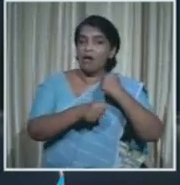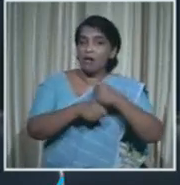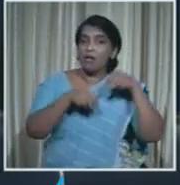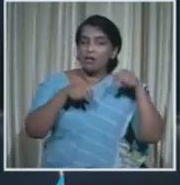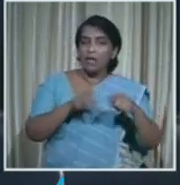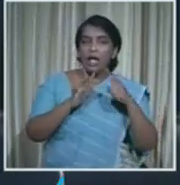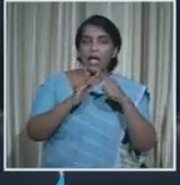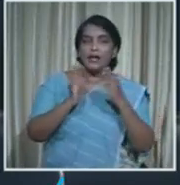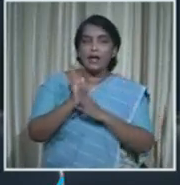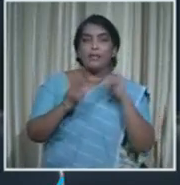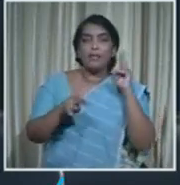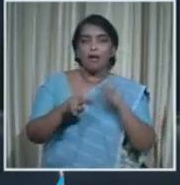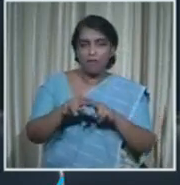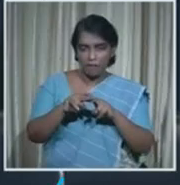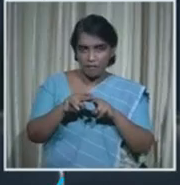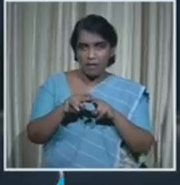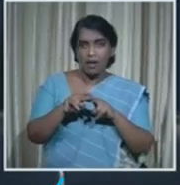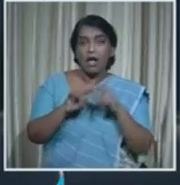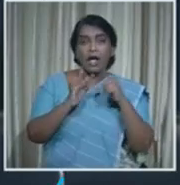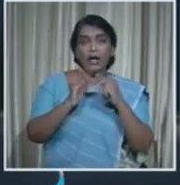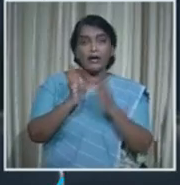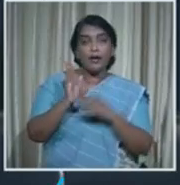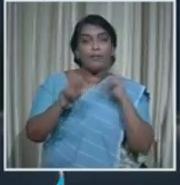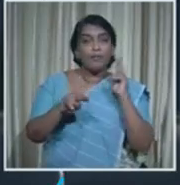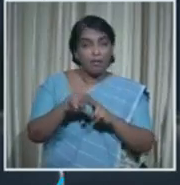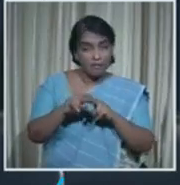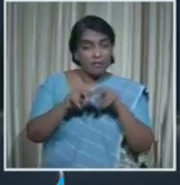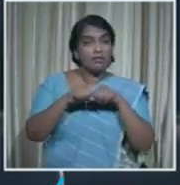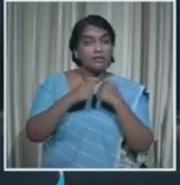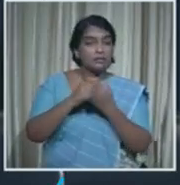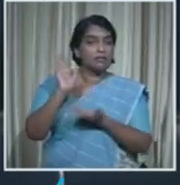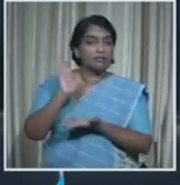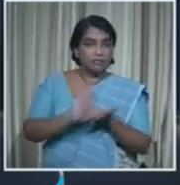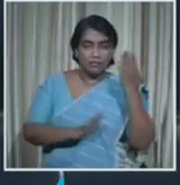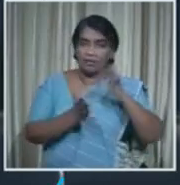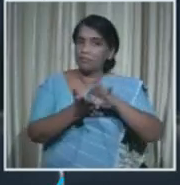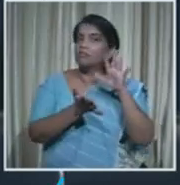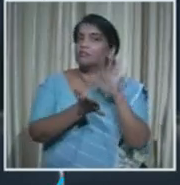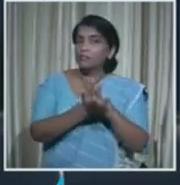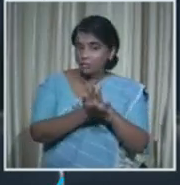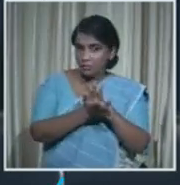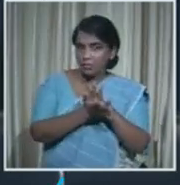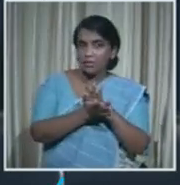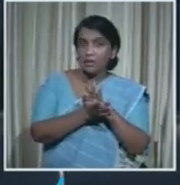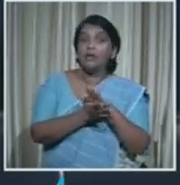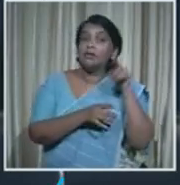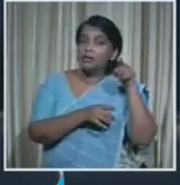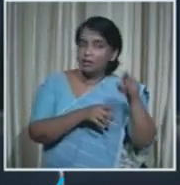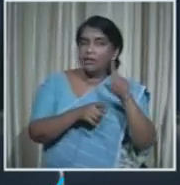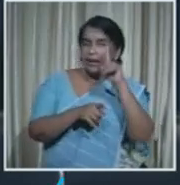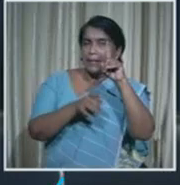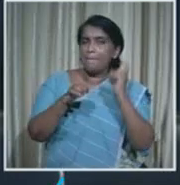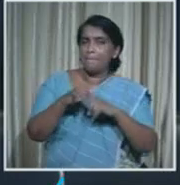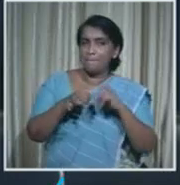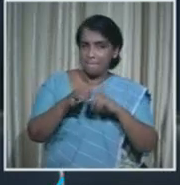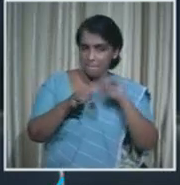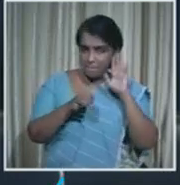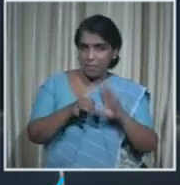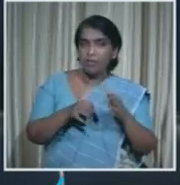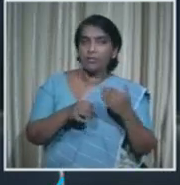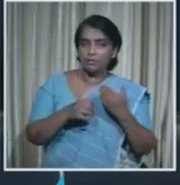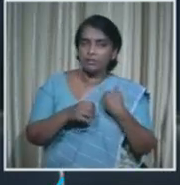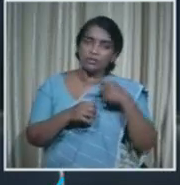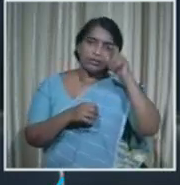IMF ටෙක්න IMF සංවිධානයේට යන්න තීරණය කළා තියෙන්නේ ඒත් එක ප්‍රශ්නයක් තියෙනවා අපි බැලුවොත්